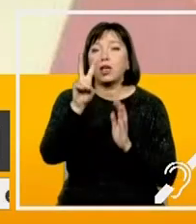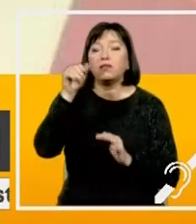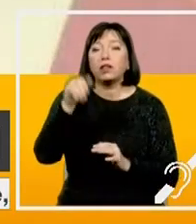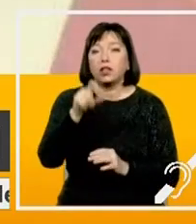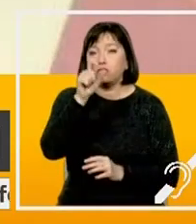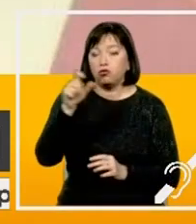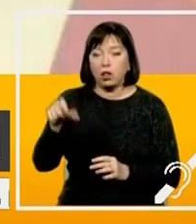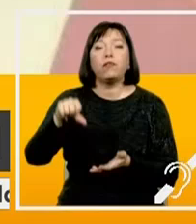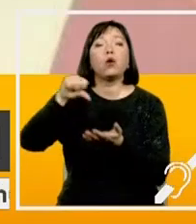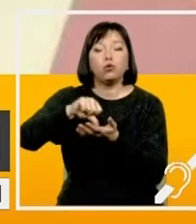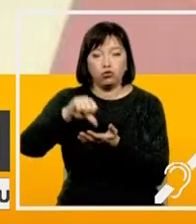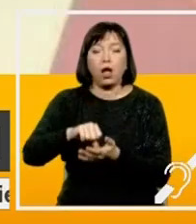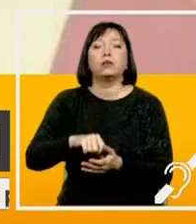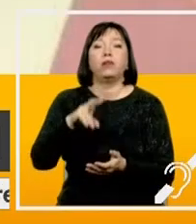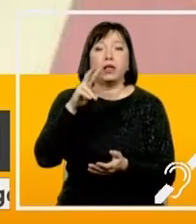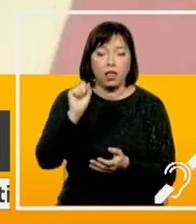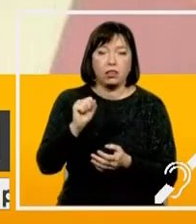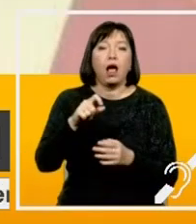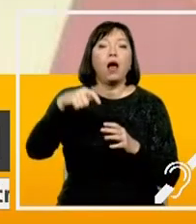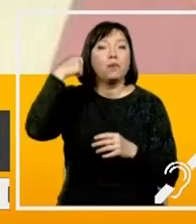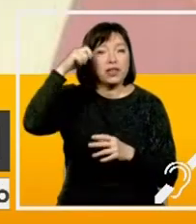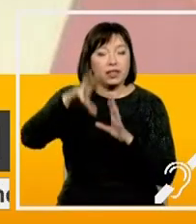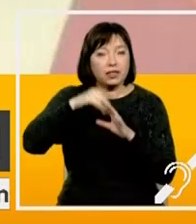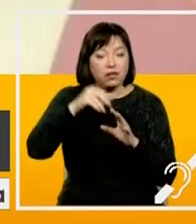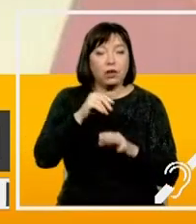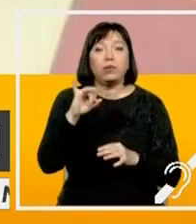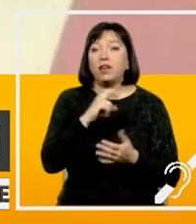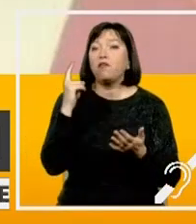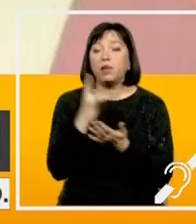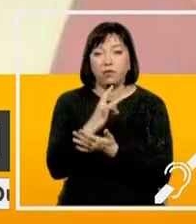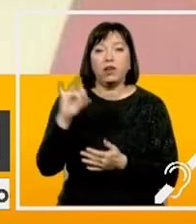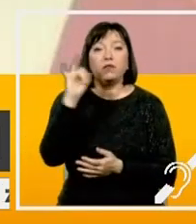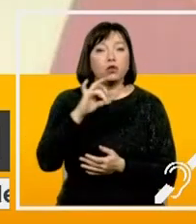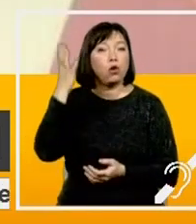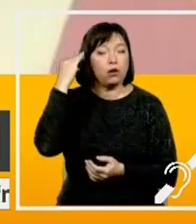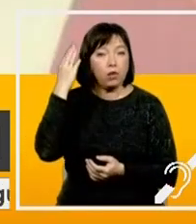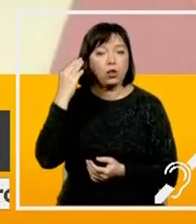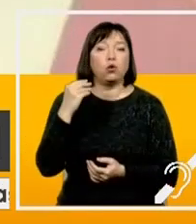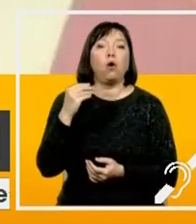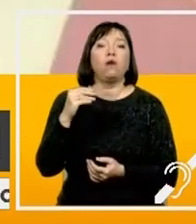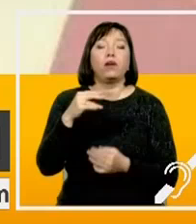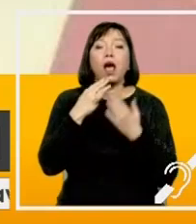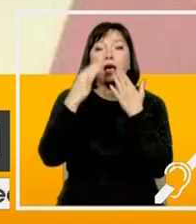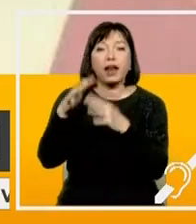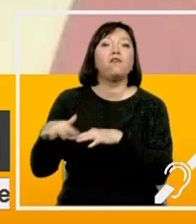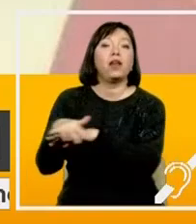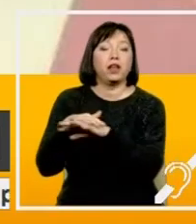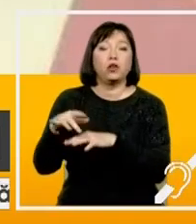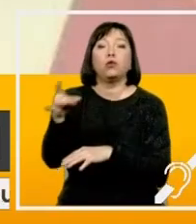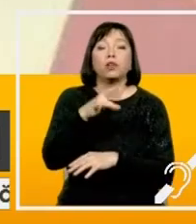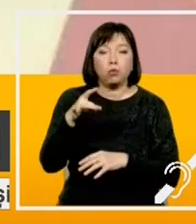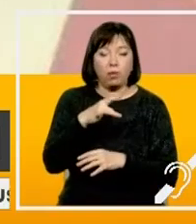de cetățeni au participat la scrutinul prezidențial, iar pentru prima dată în istoria Republicii Moldova, referendumul